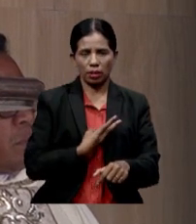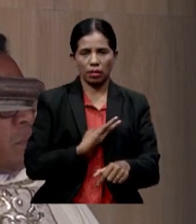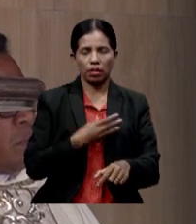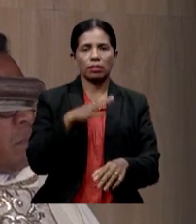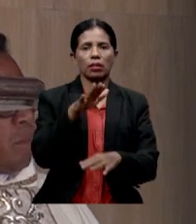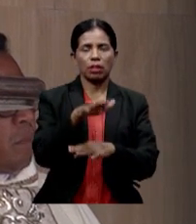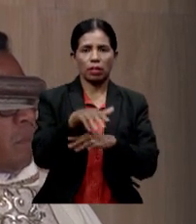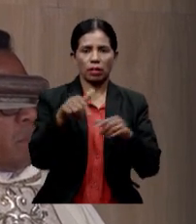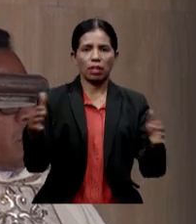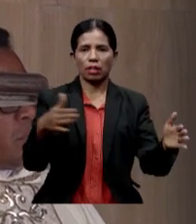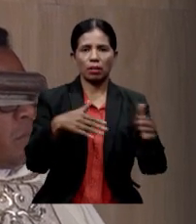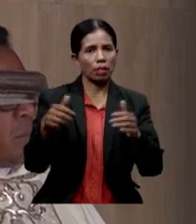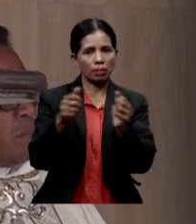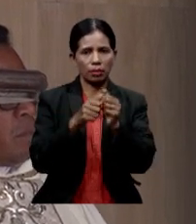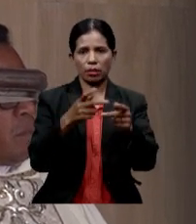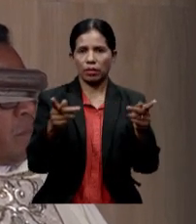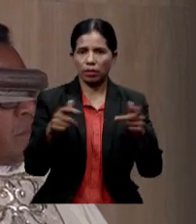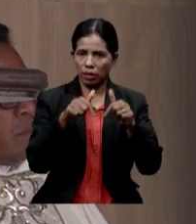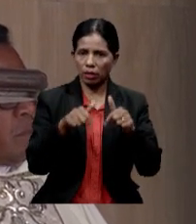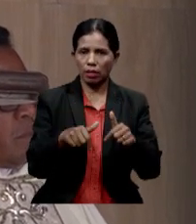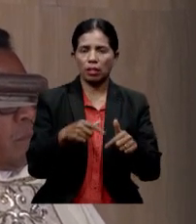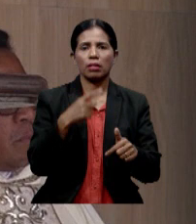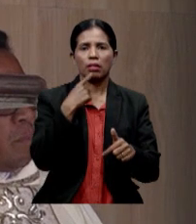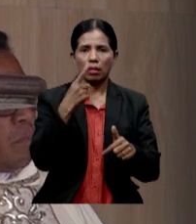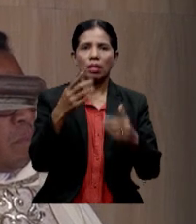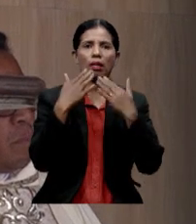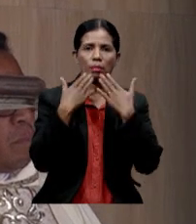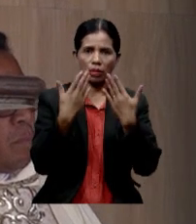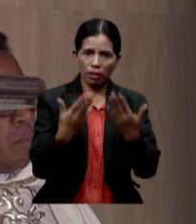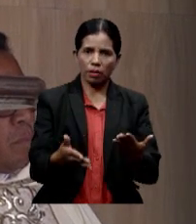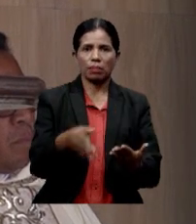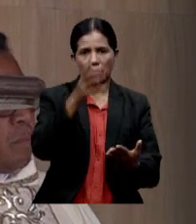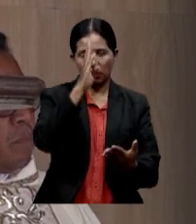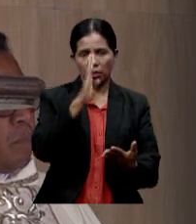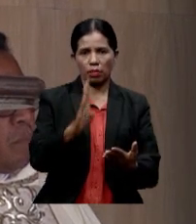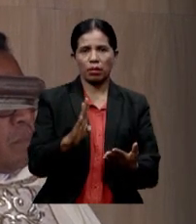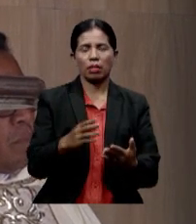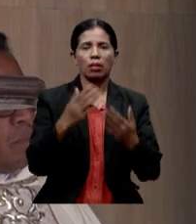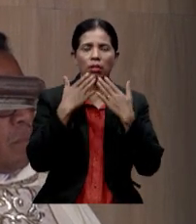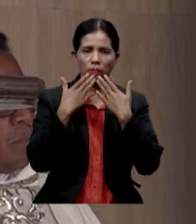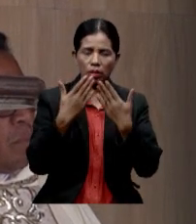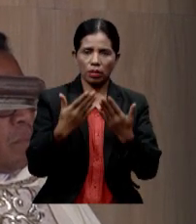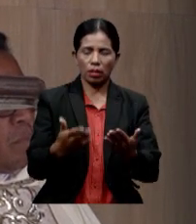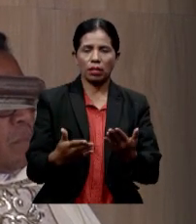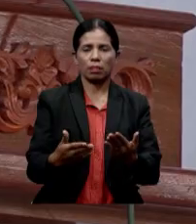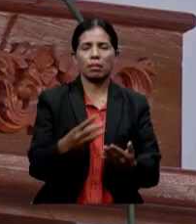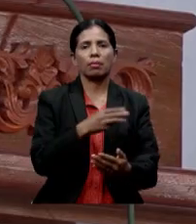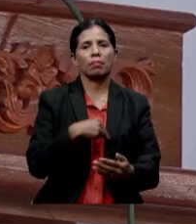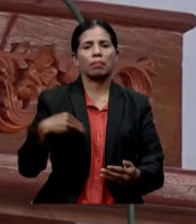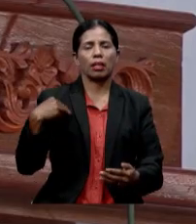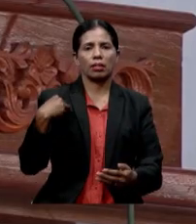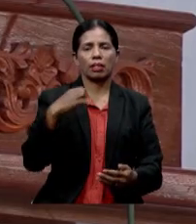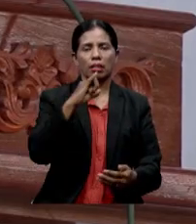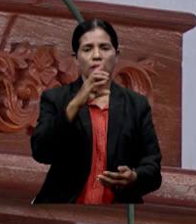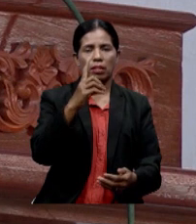ne halibure ne atu dehande obrigado ba maroma e obrigado ba irmã Idália.